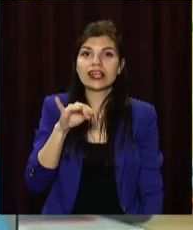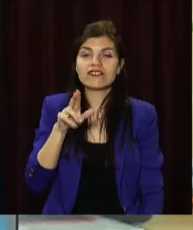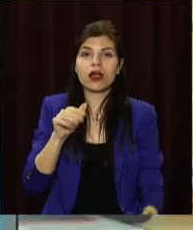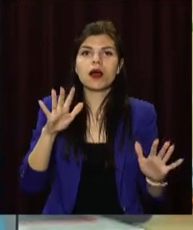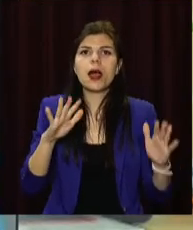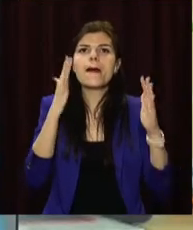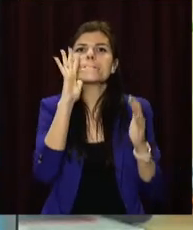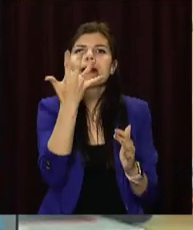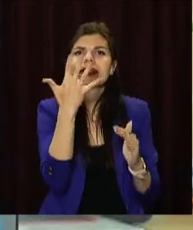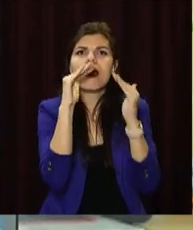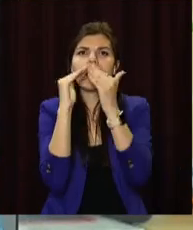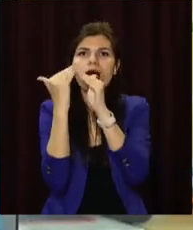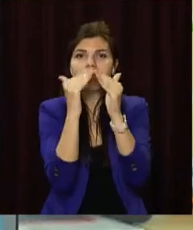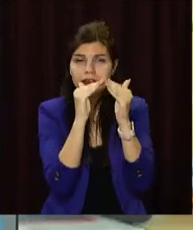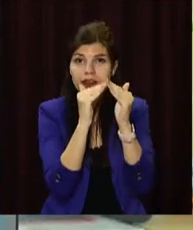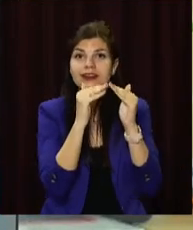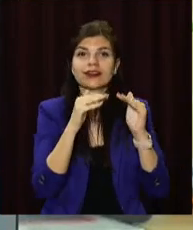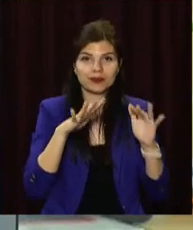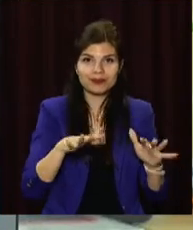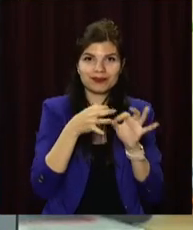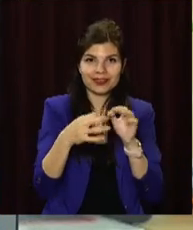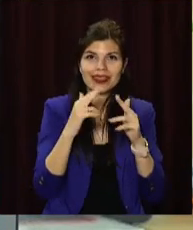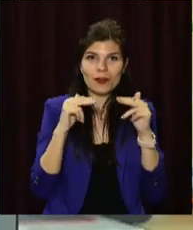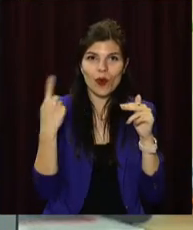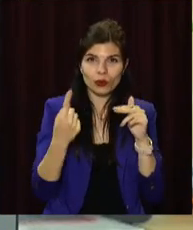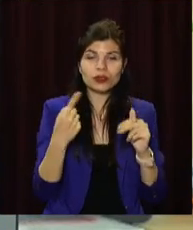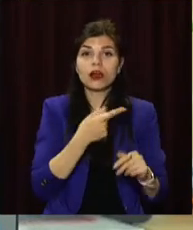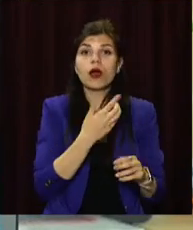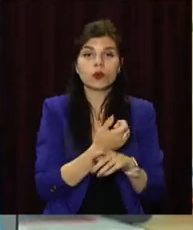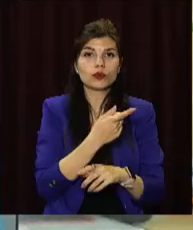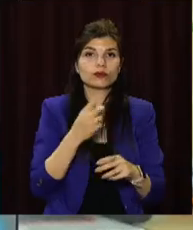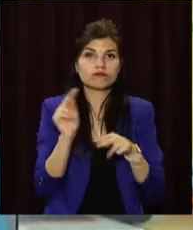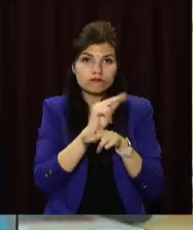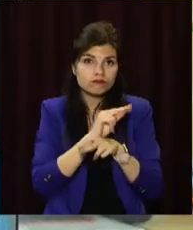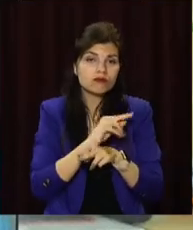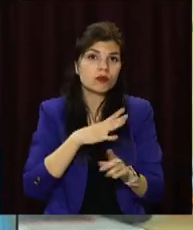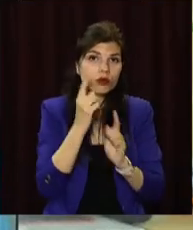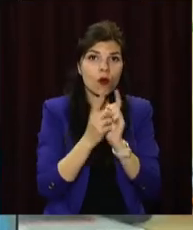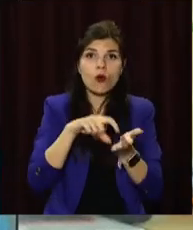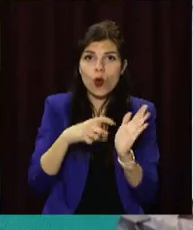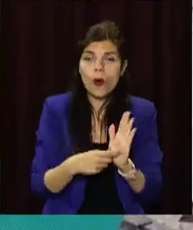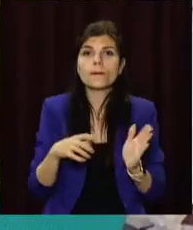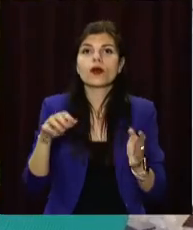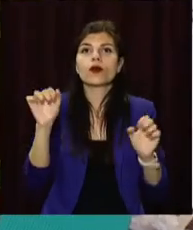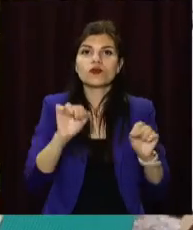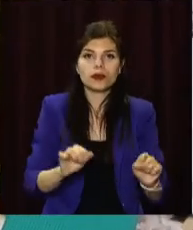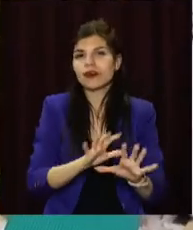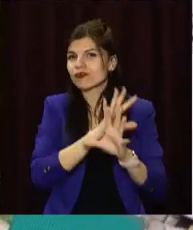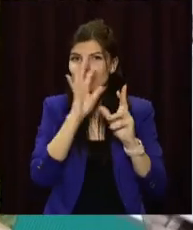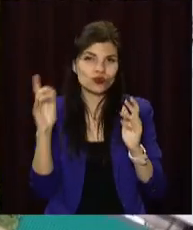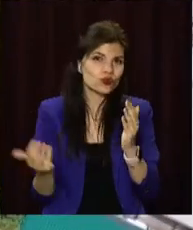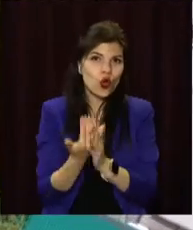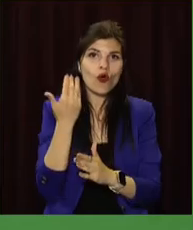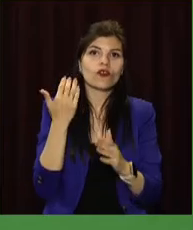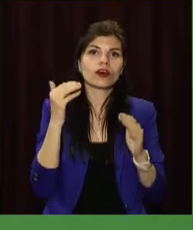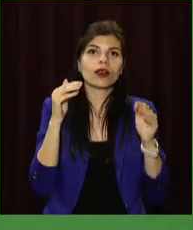П'ятихатках, готують до відкриття після капремонту. Підрядники осучаснили комунікації, відремонтували кімнати та вбиральні, зробили нову